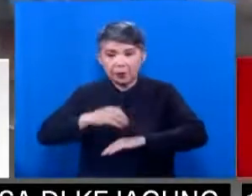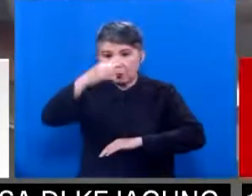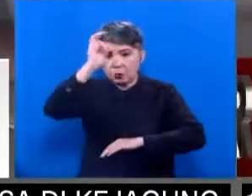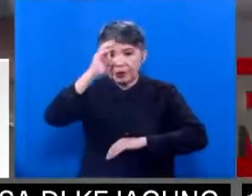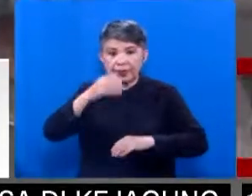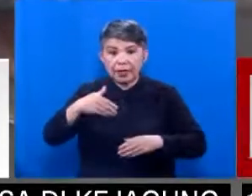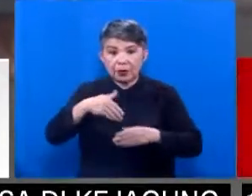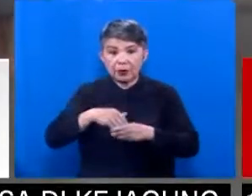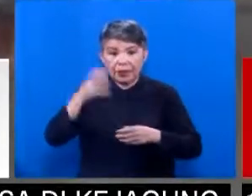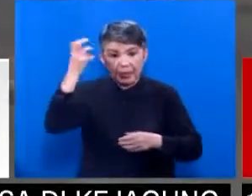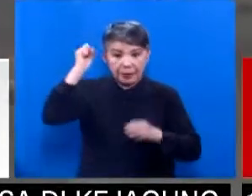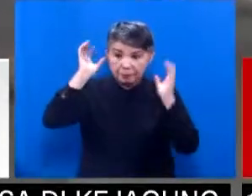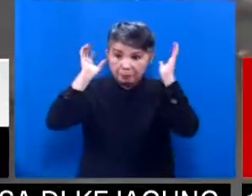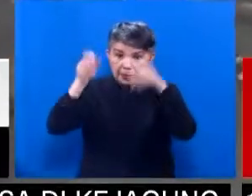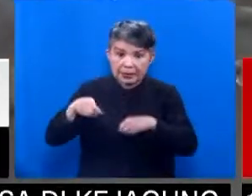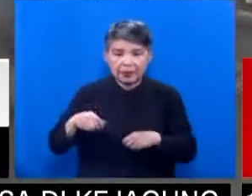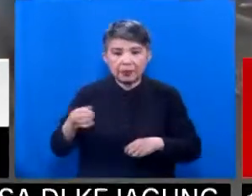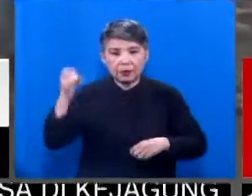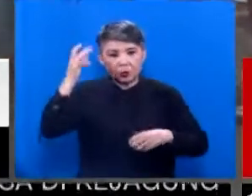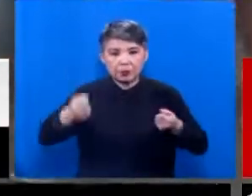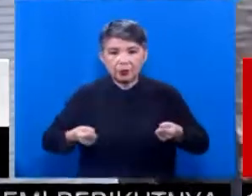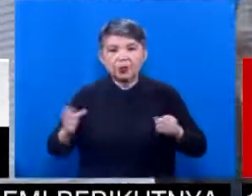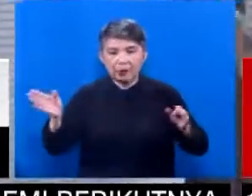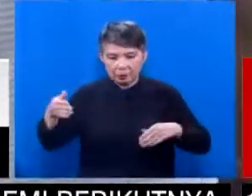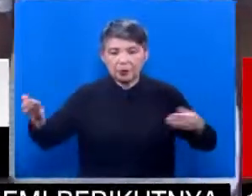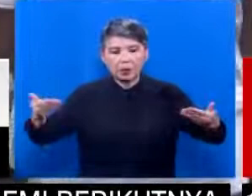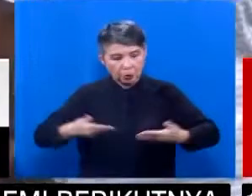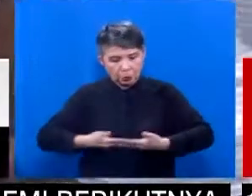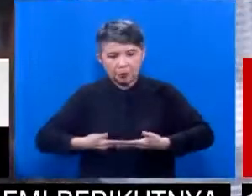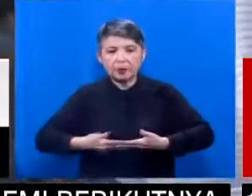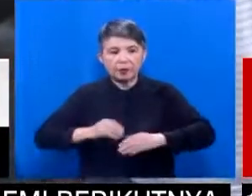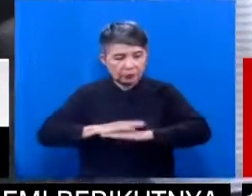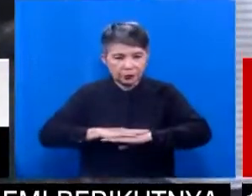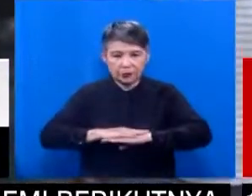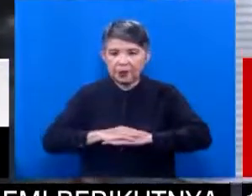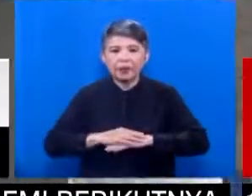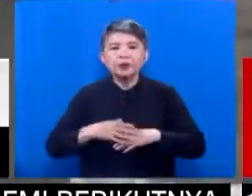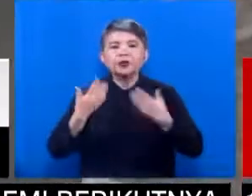pelempar helm dengan sopir truk korban pelemparan helm, dan diharapkan kedua belah pihak tidak